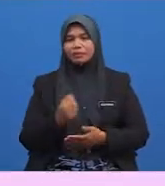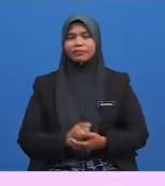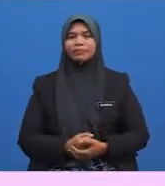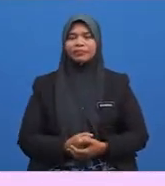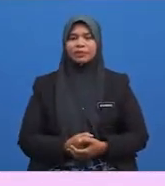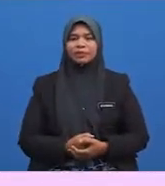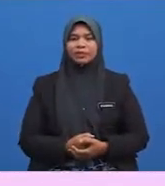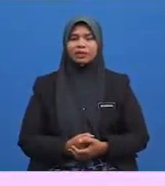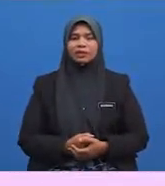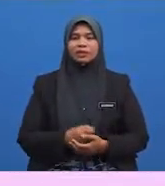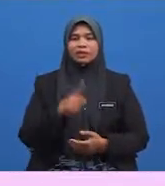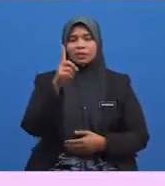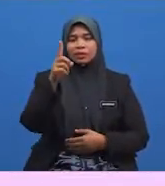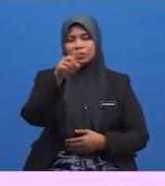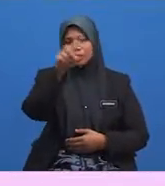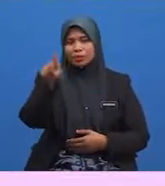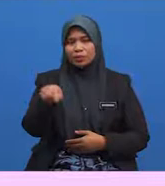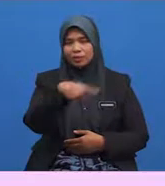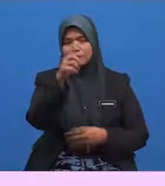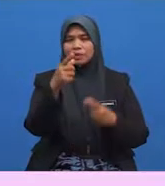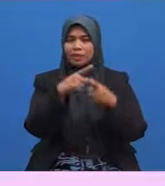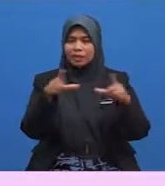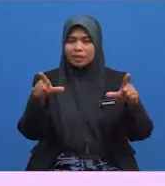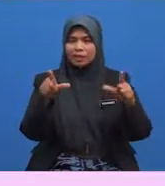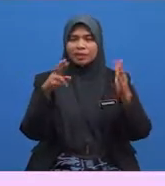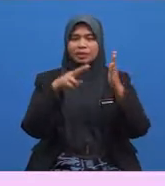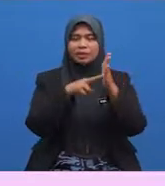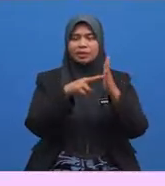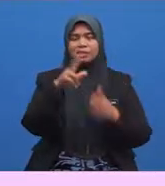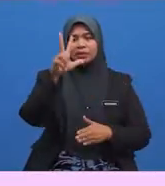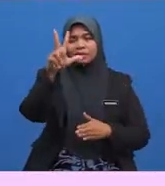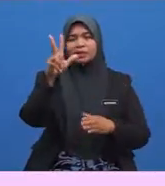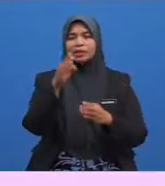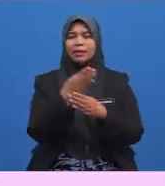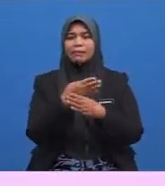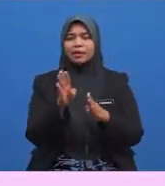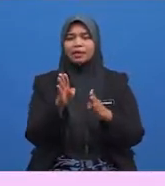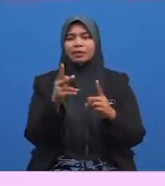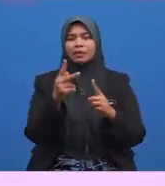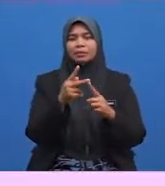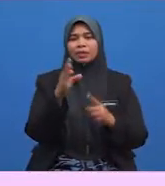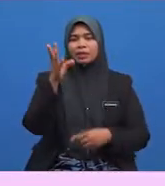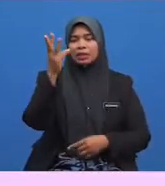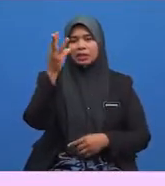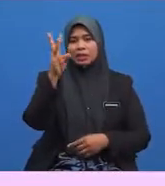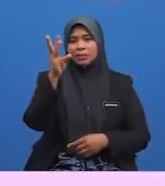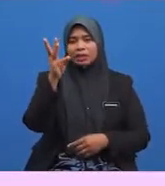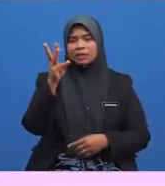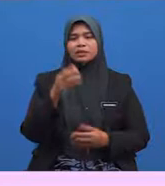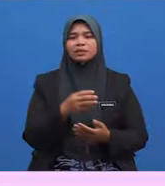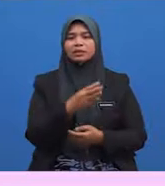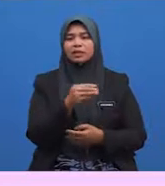Satu bulatan yang lain seperti dalam rajah 3 dibahagikan kepada 16 sektor